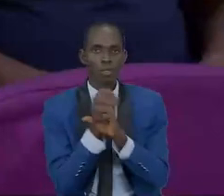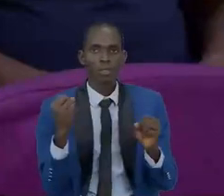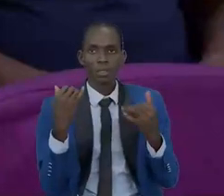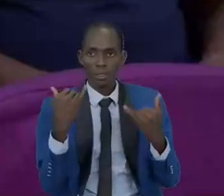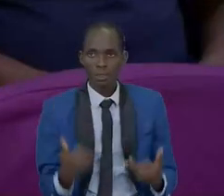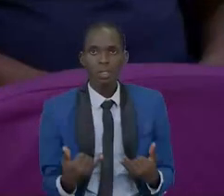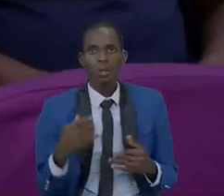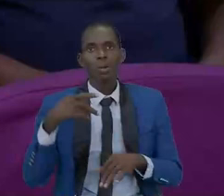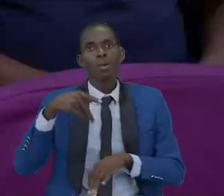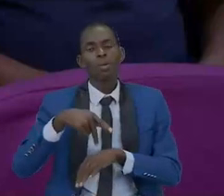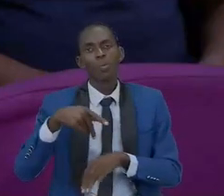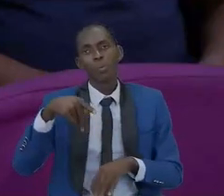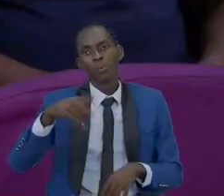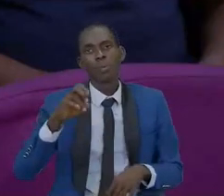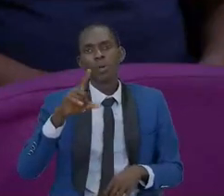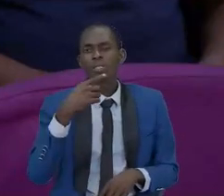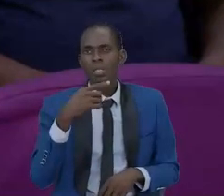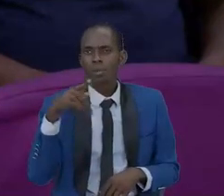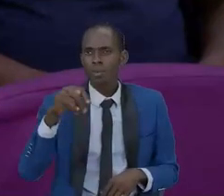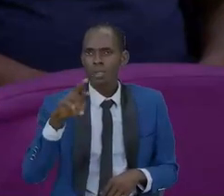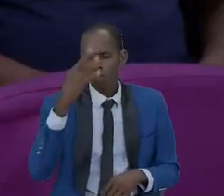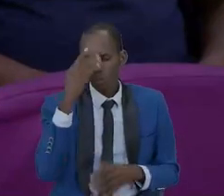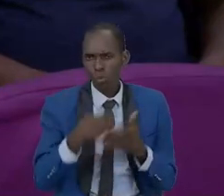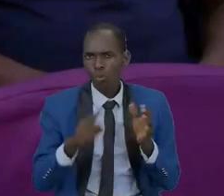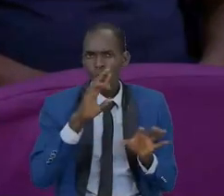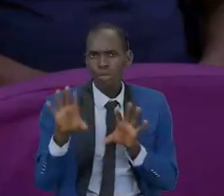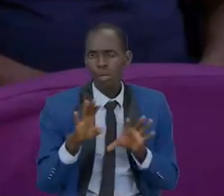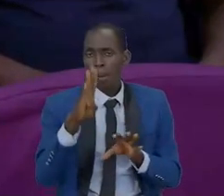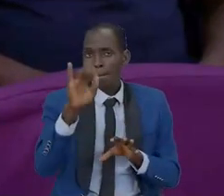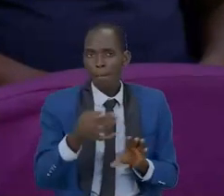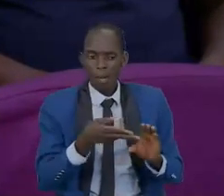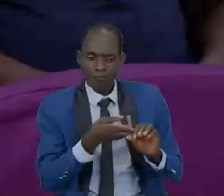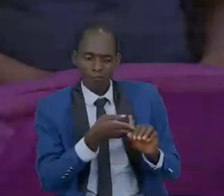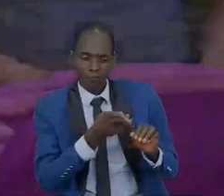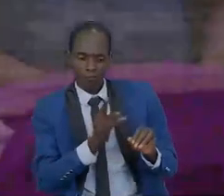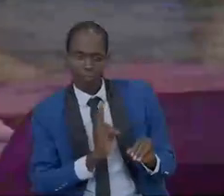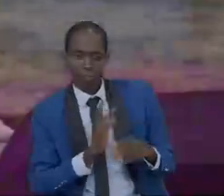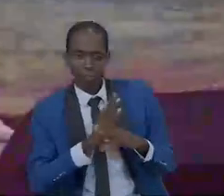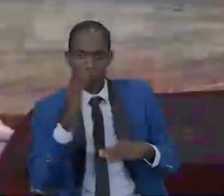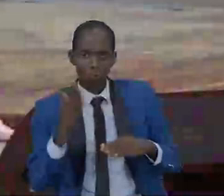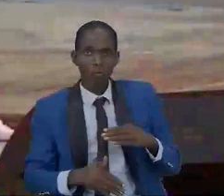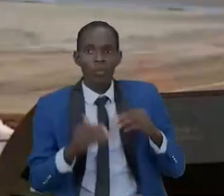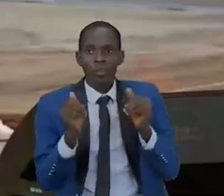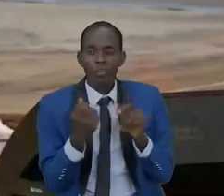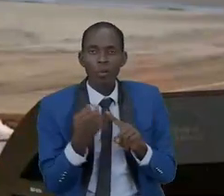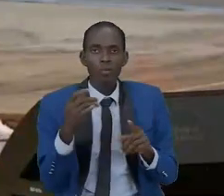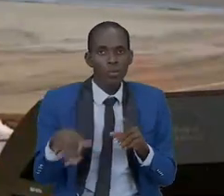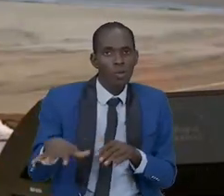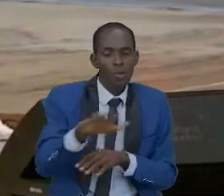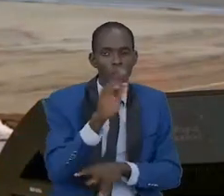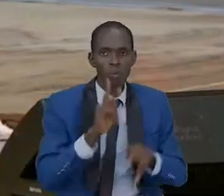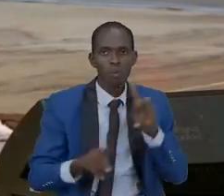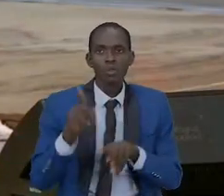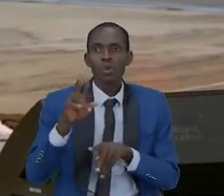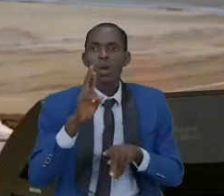dit Pierre tout ça ce que tu fais maintenant en te retirant entre ses parents de en refusant de manger avec